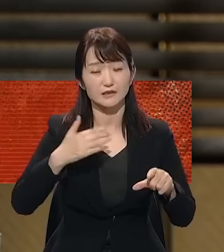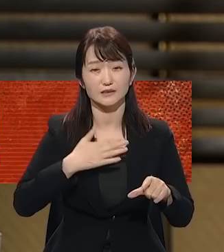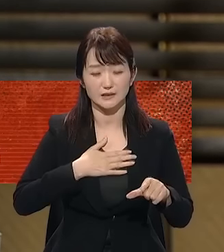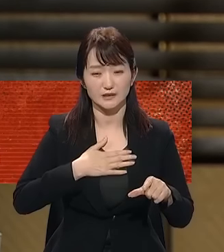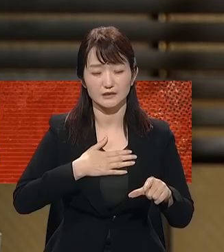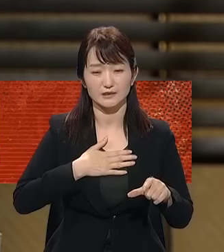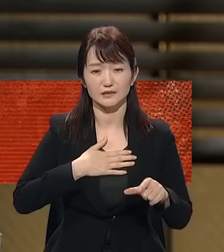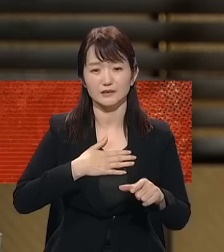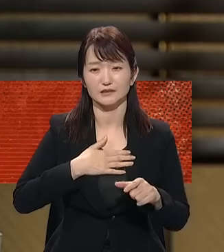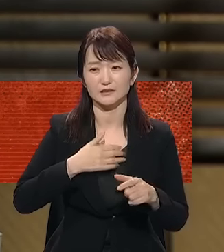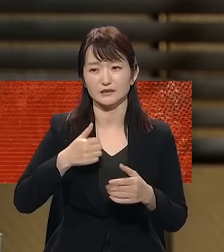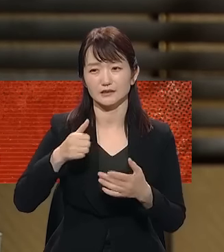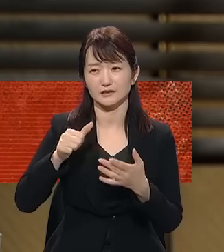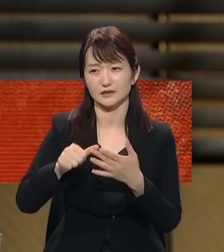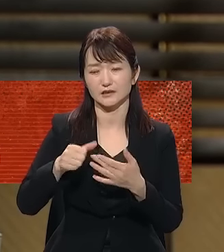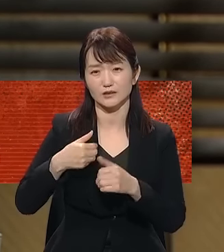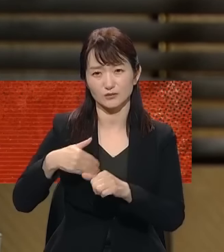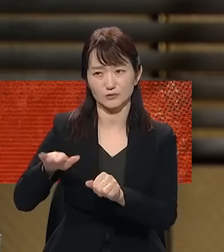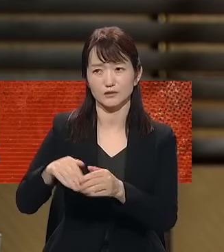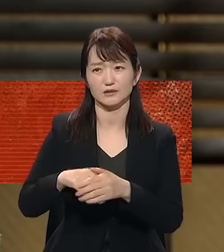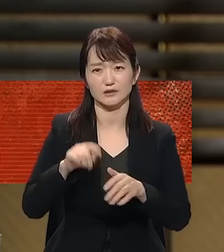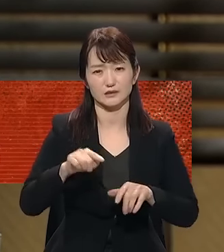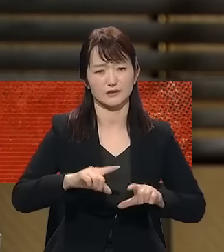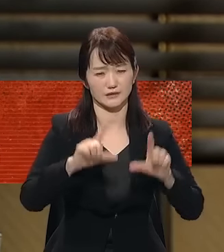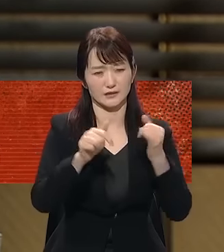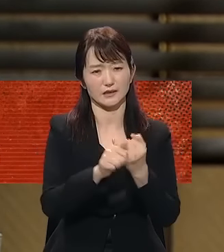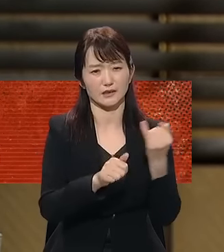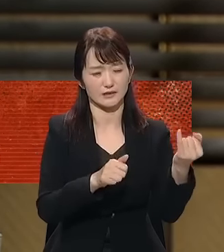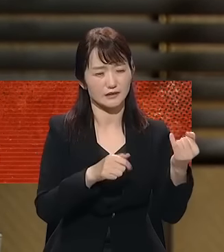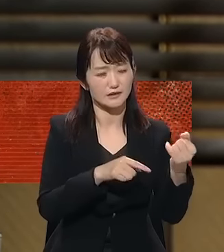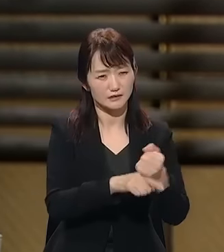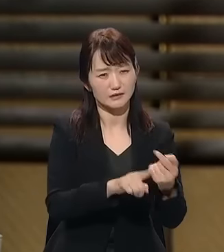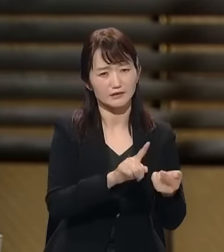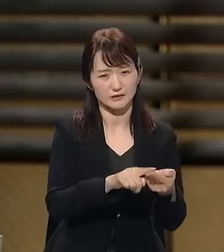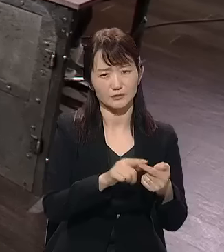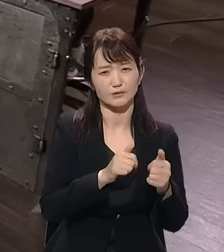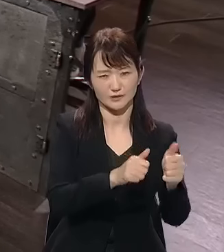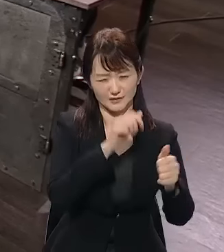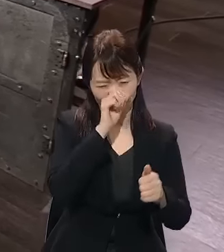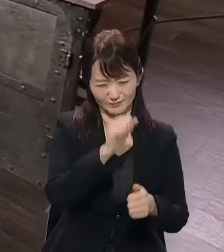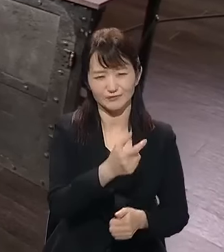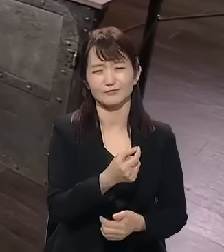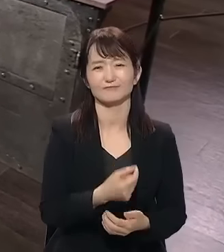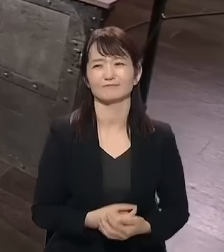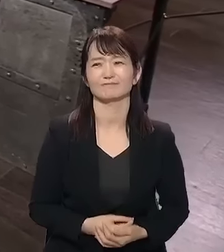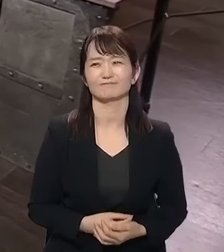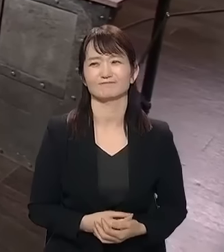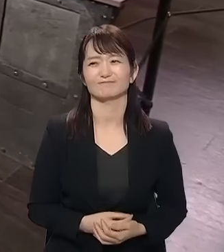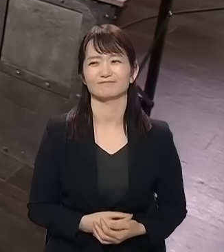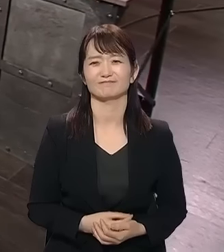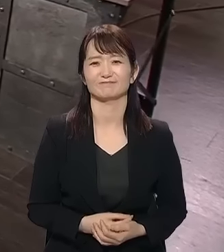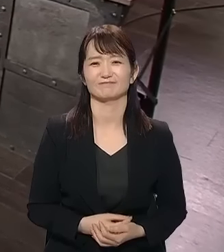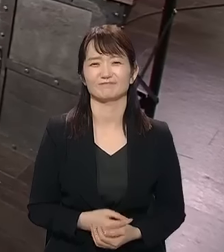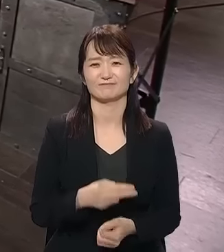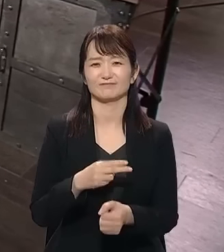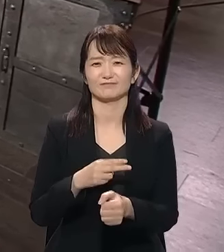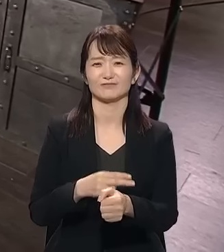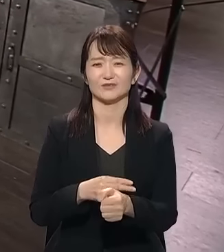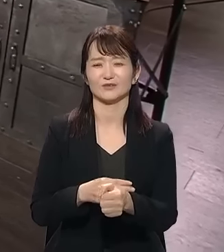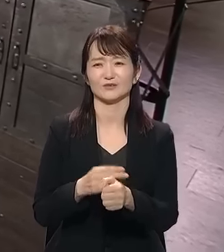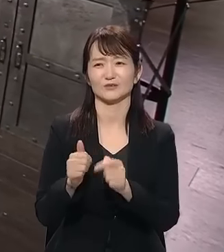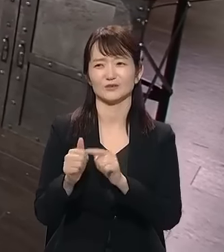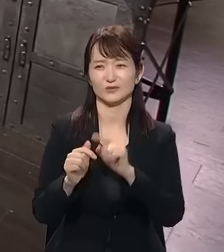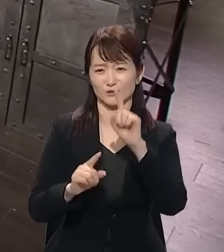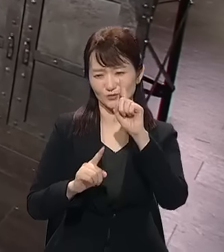하더라도 이날만큼은 아나의 뜻대로 따라주는게 맞는 거 같습니다 자 오교수 님이 근데 제가 막 이렇게 너무 표정 변화가 없으셔서 제가 뭐 좀